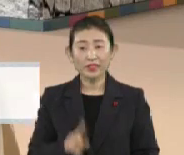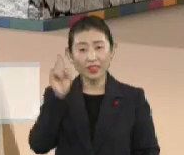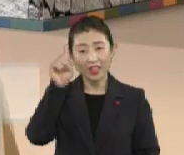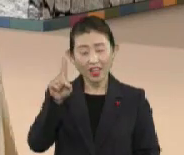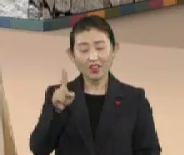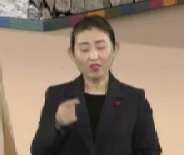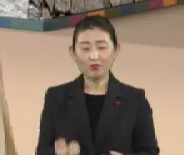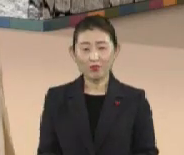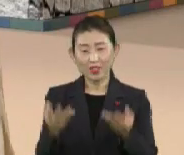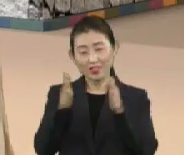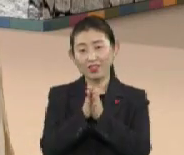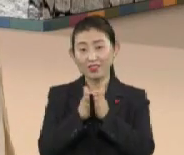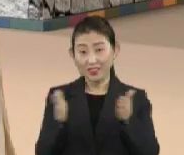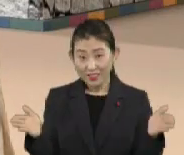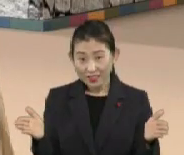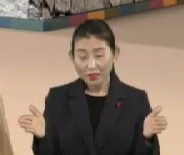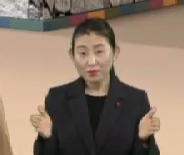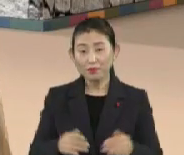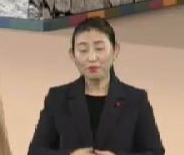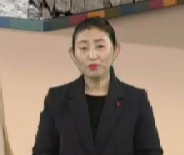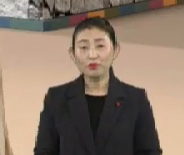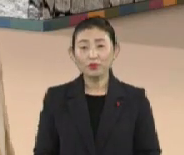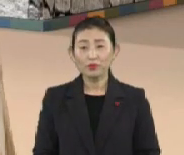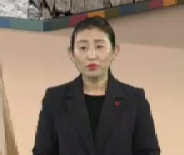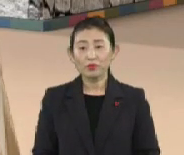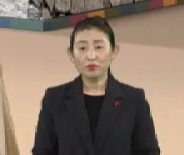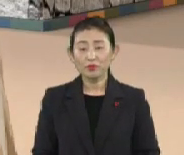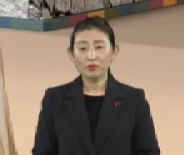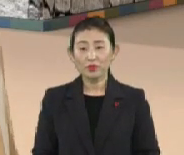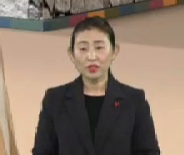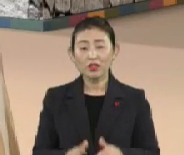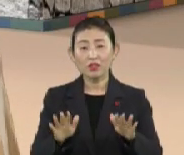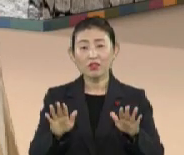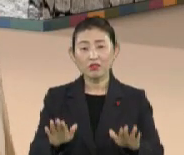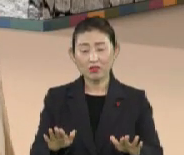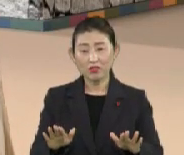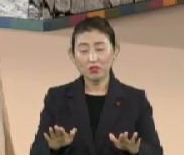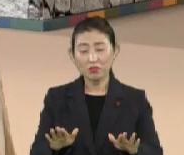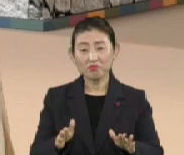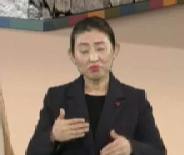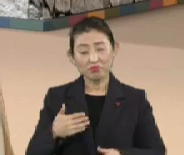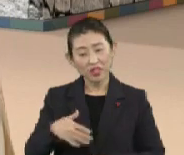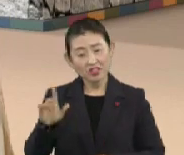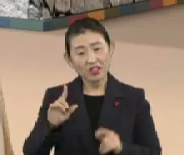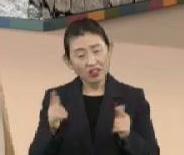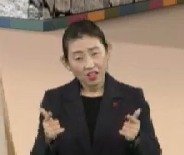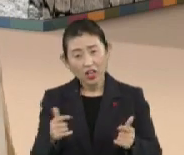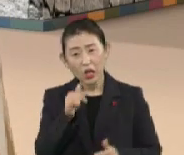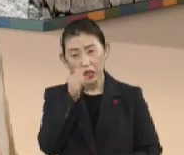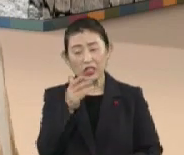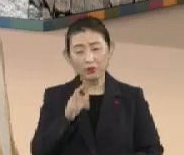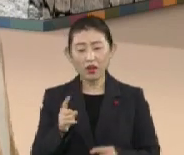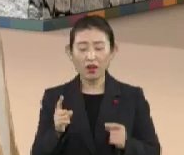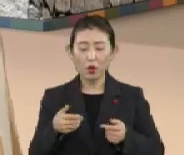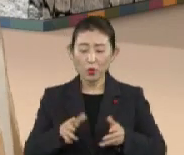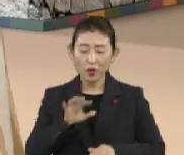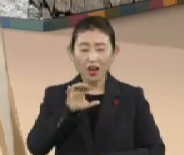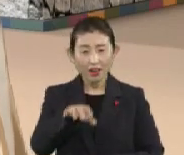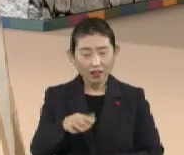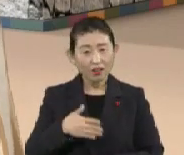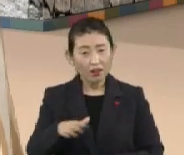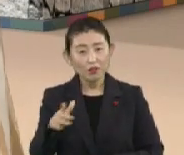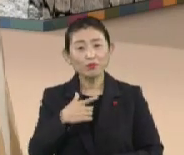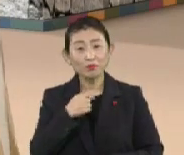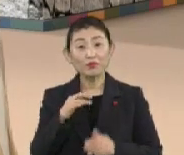내일부터 설 연휴가 본격적으로 시작됩니다. 비대면 명절 연휴를 택한 분들도 있으시겠지만 고향에 직접 발걸음하는